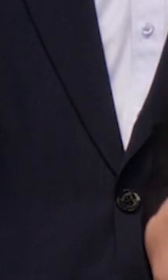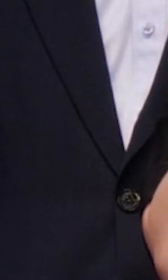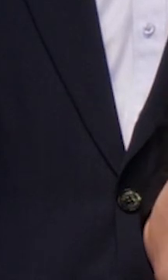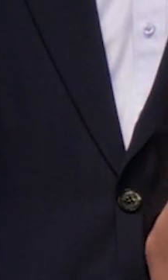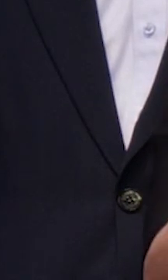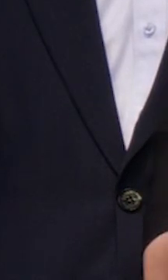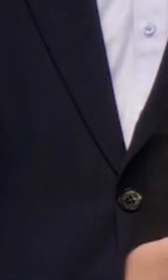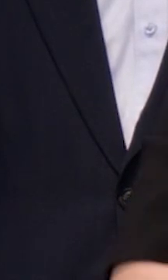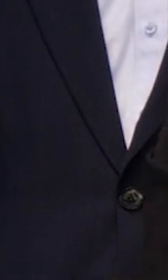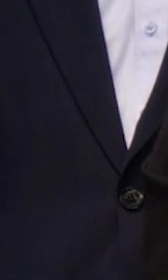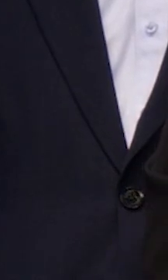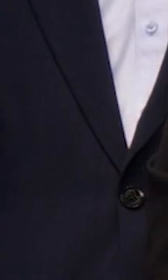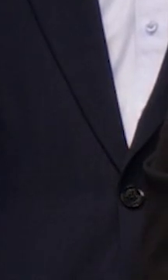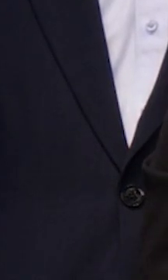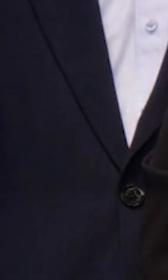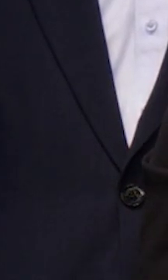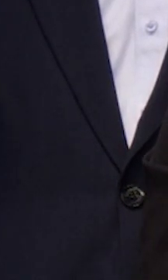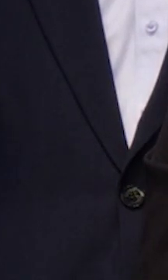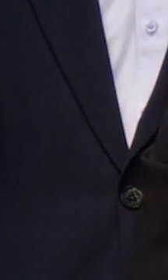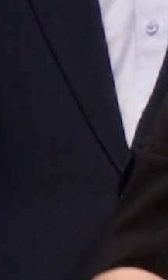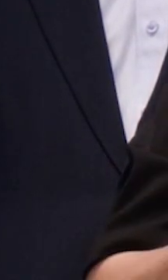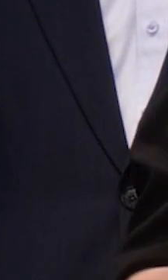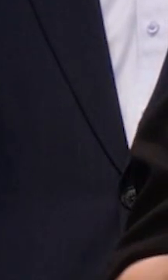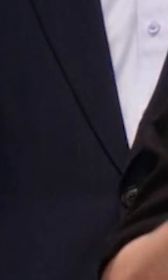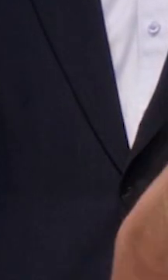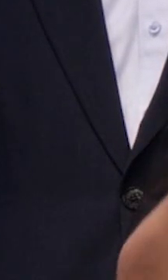확실한 대안입니다.